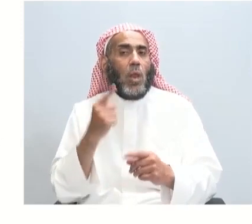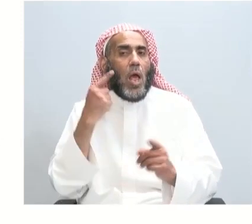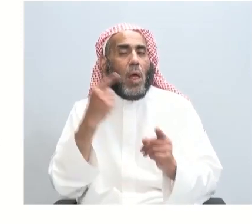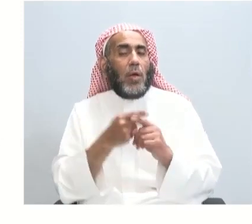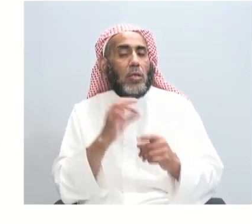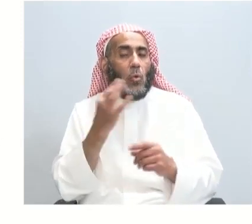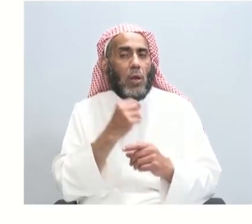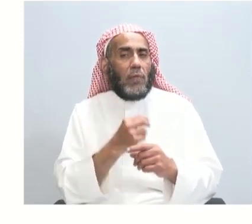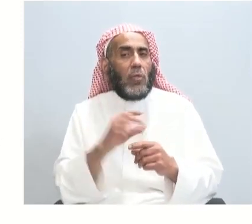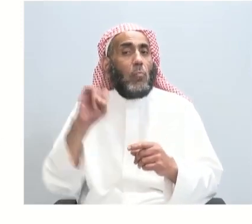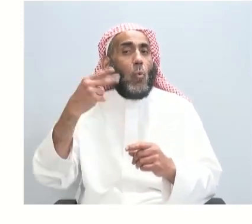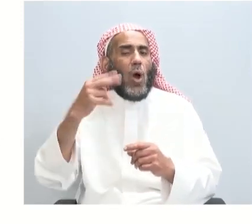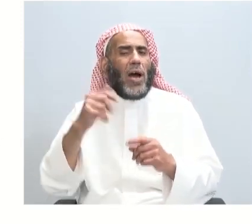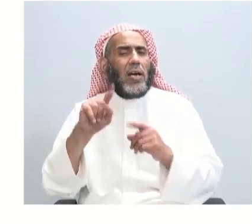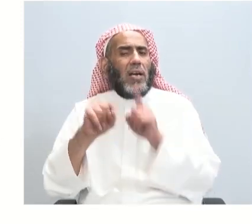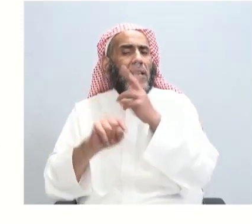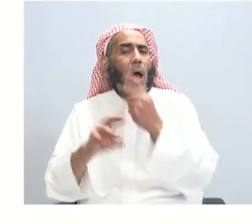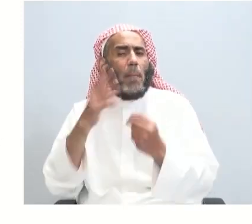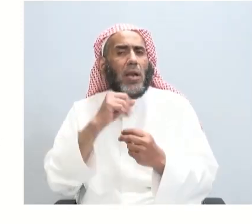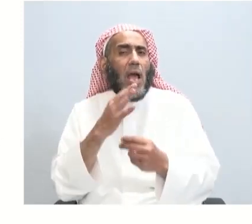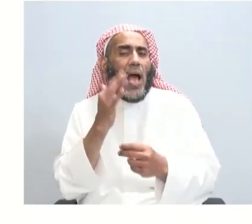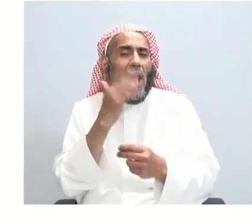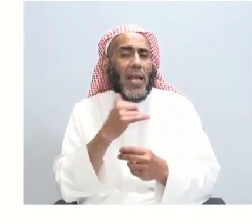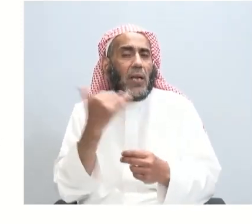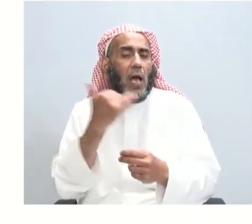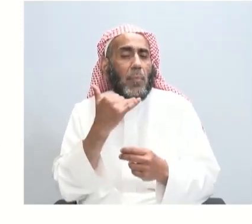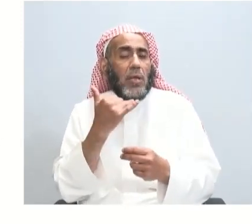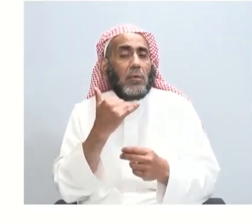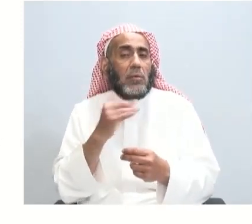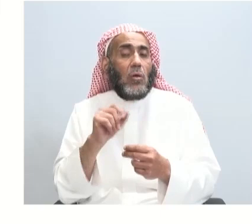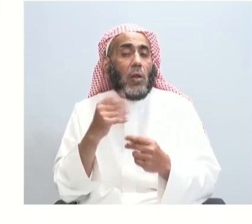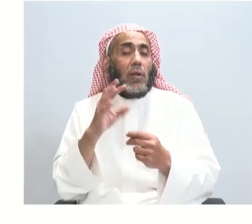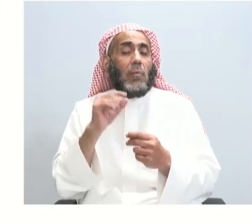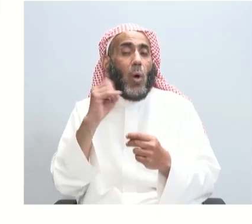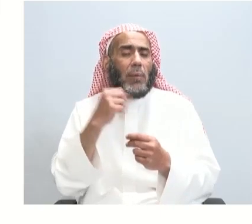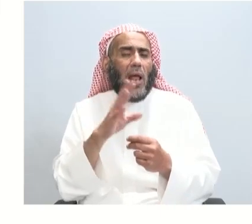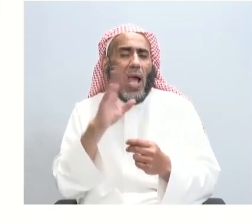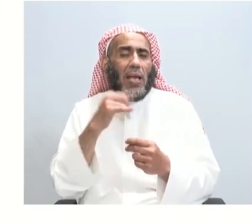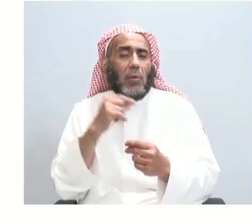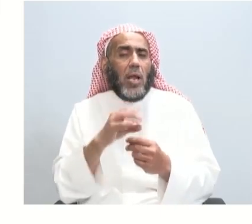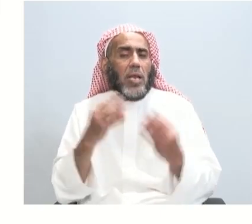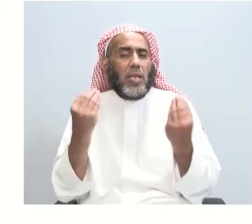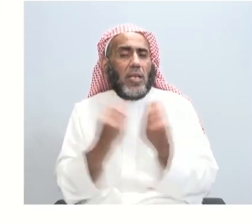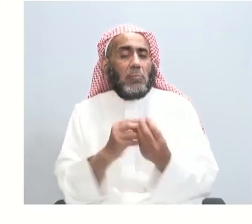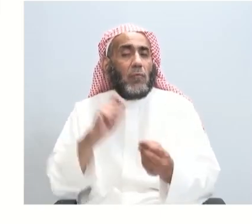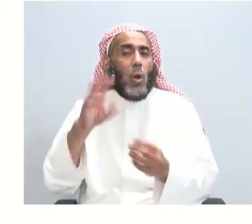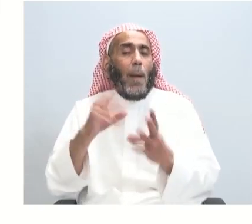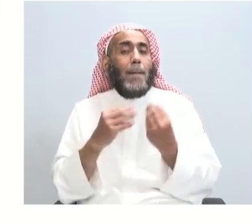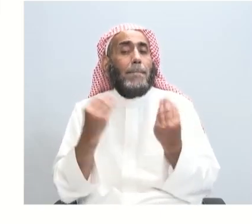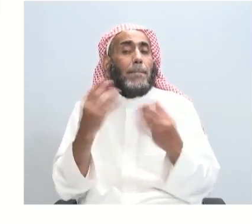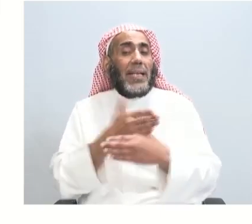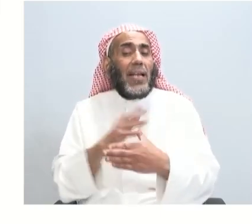كون اللفظ معربا غير عربي، ولاحظ هنا إجابة، من علامات كون اللفظ معربا غير عربي أن يجمع في أصوله بين الجيم